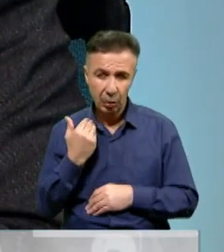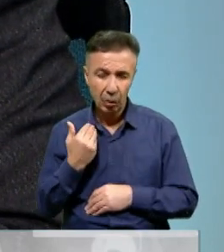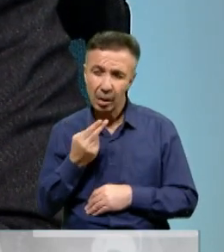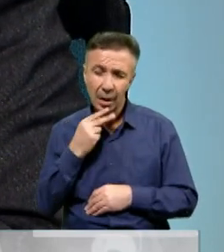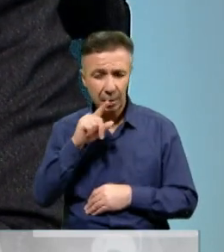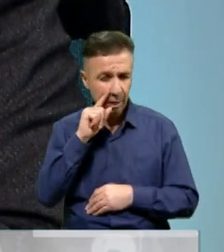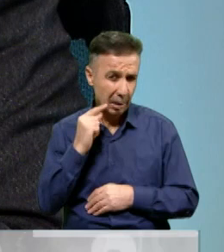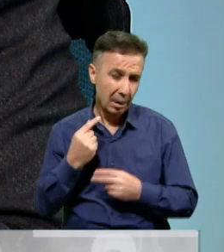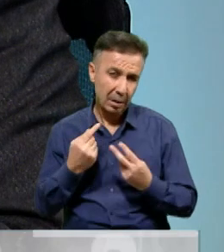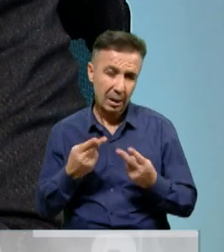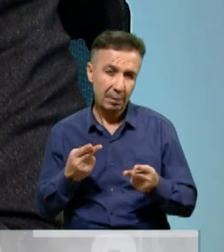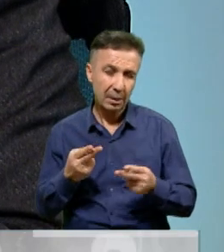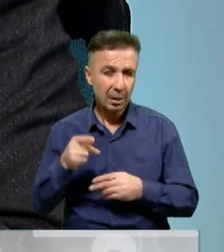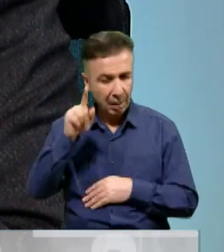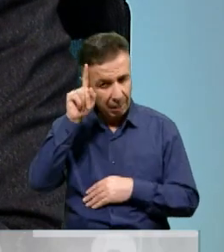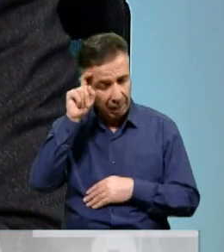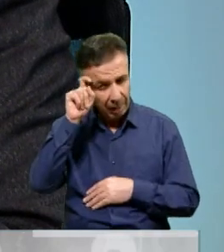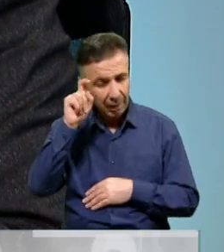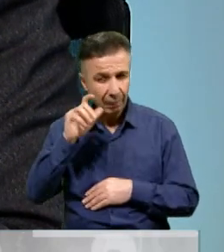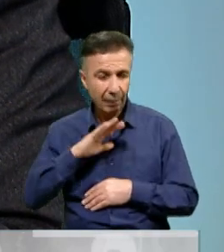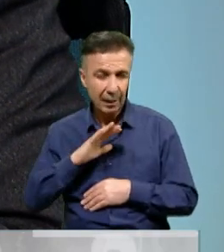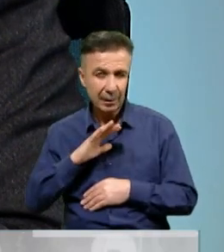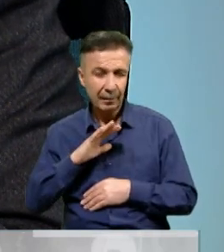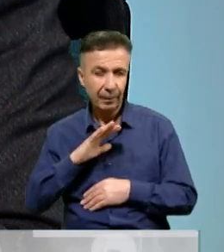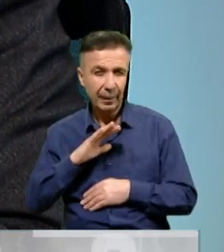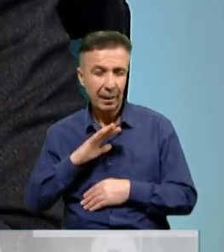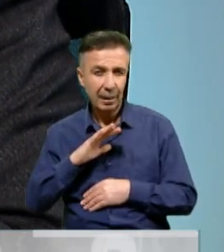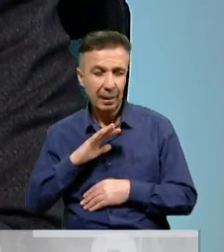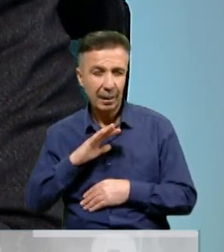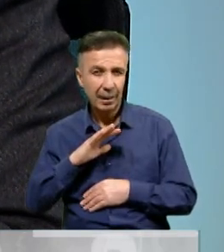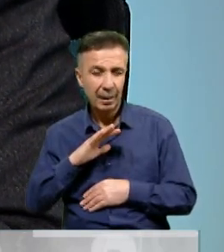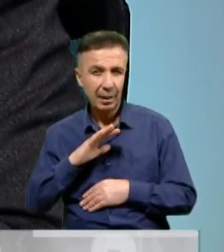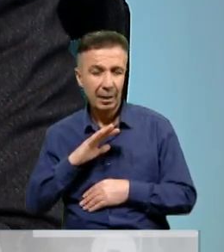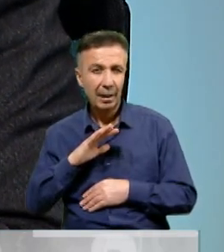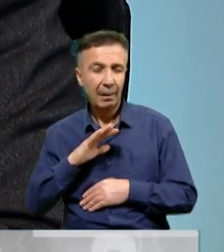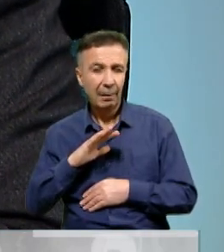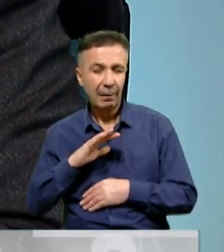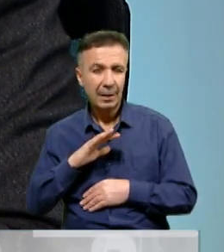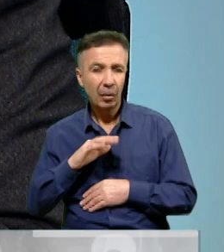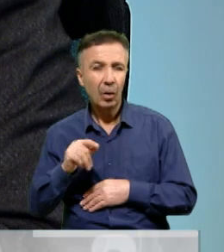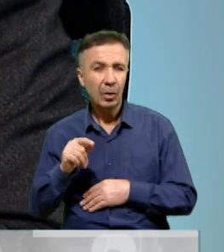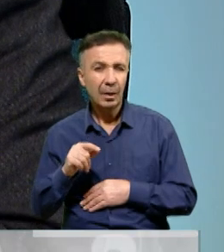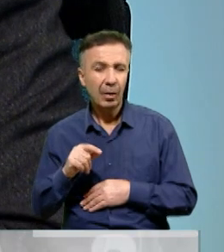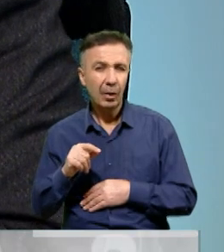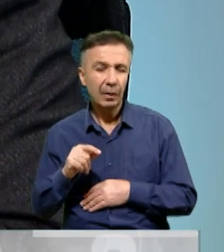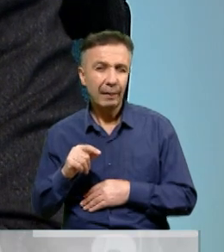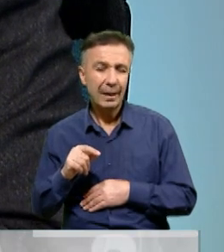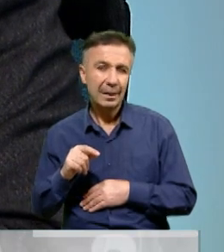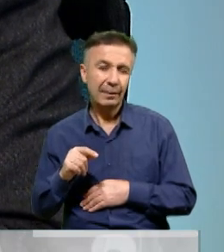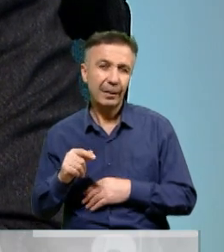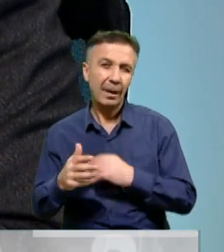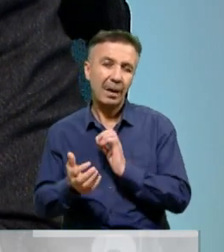erkek olsun. Zihni engel varsa, zihinsel engel varsa da onun velisi onun adına